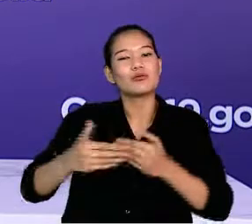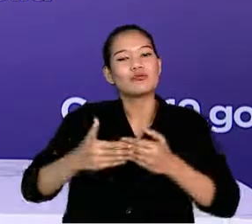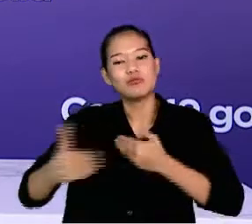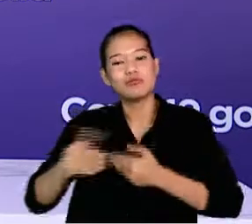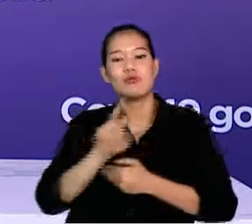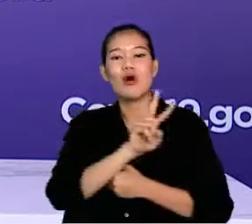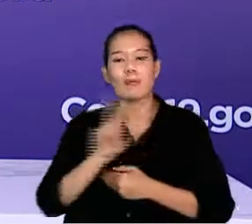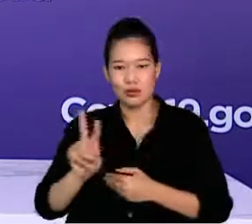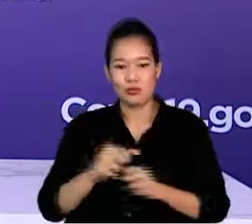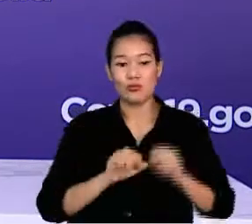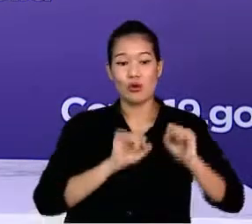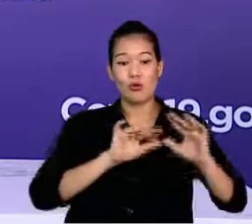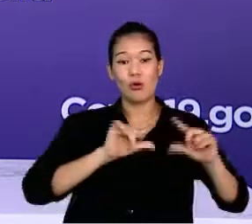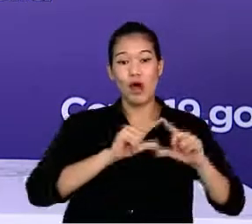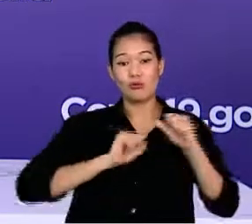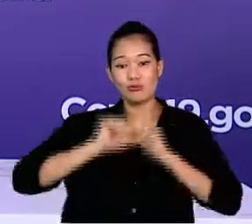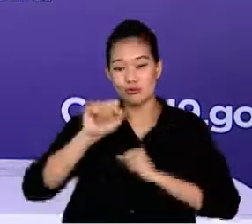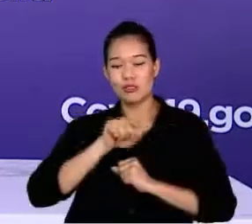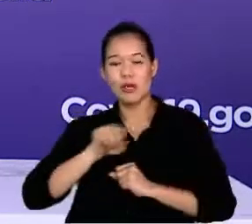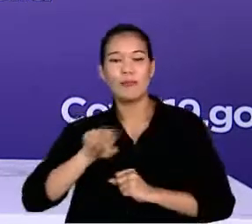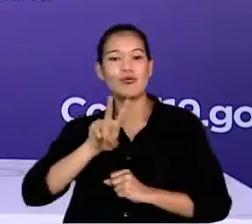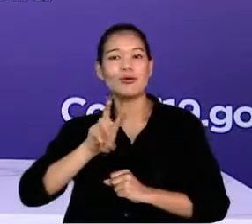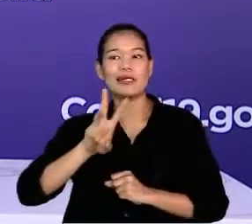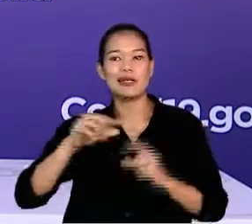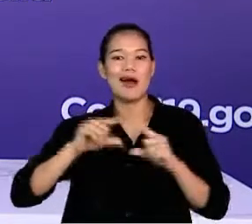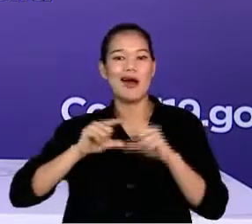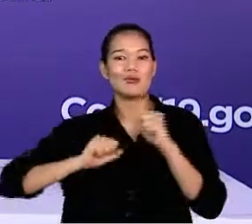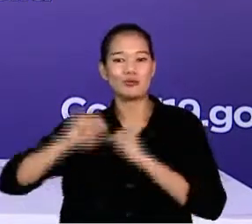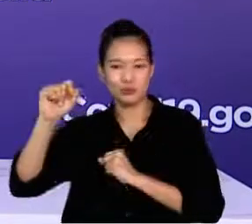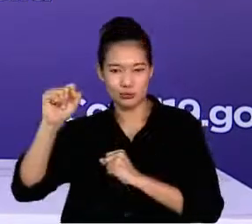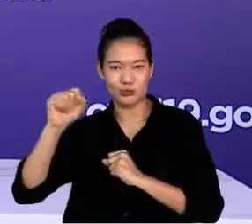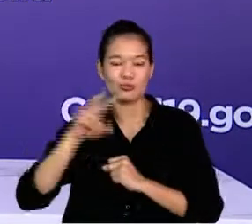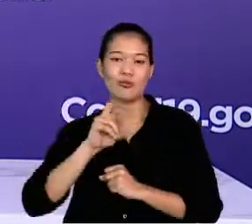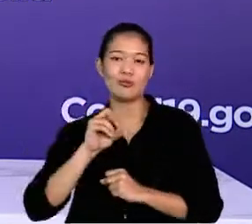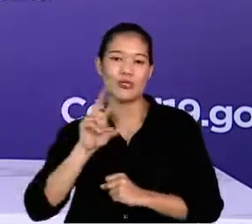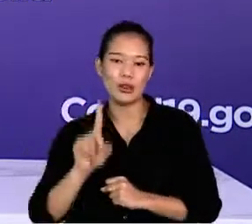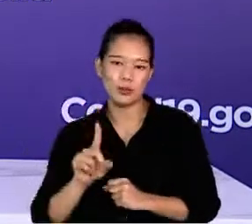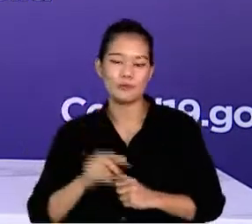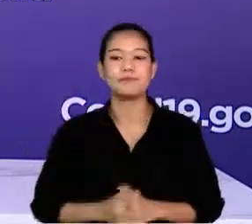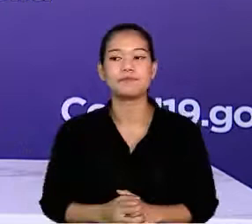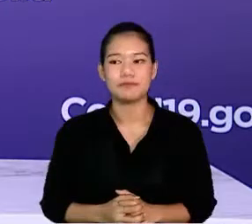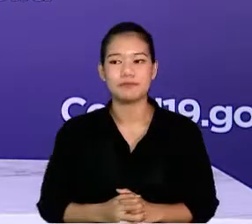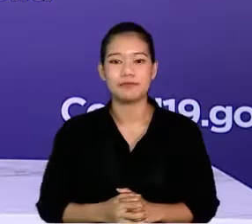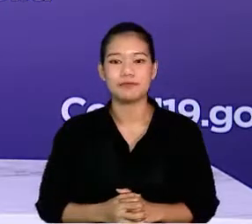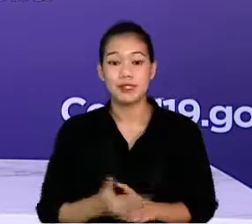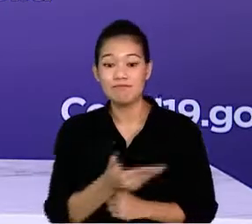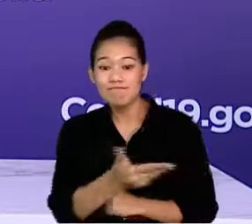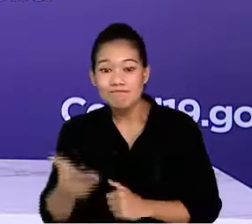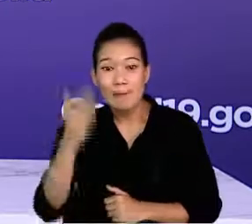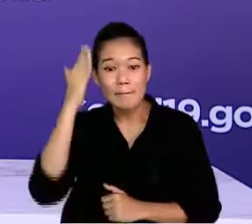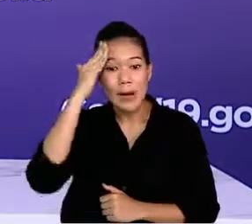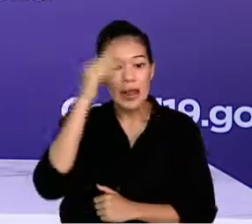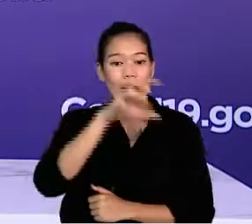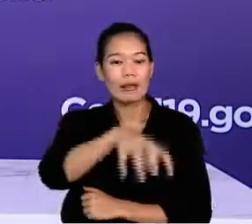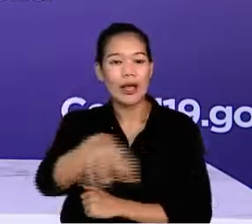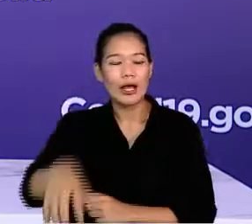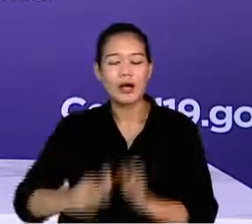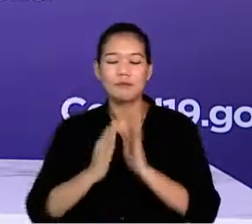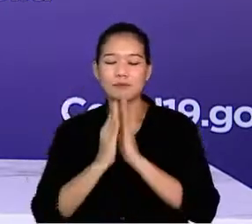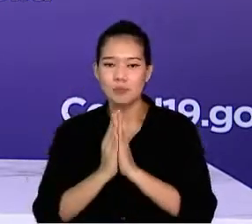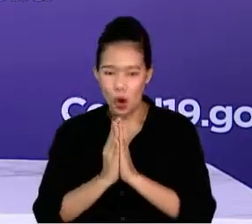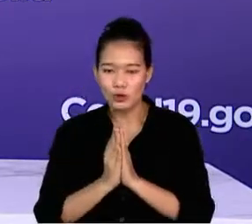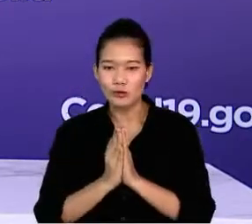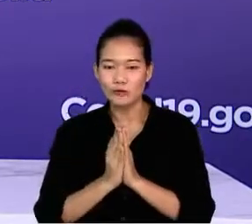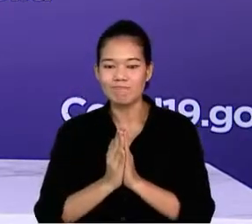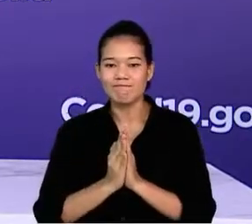dari tanggal 10 Agustus sehingga 23 AGT 2012 satu kepada kepala daerah Hai diminta untuk